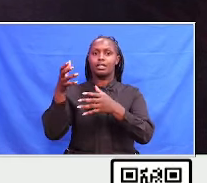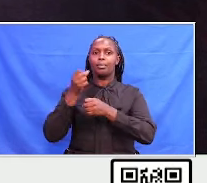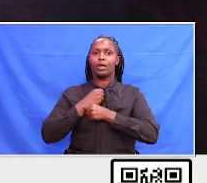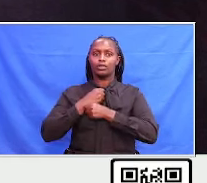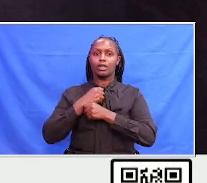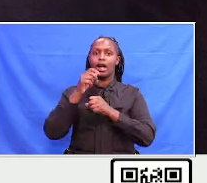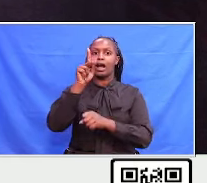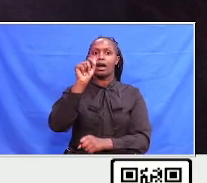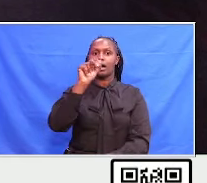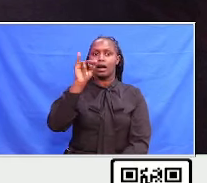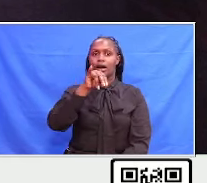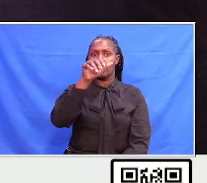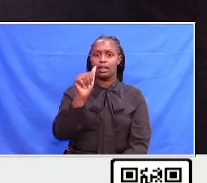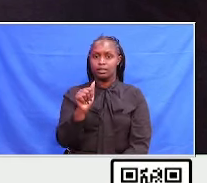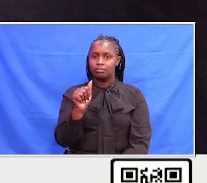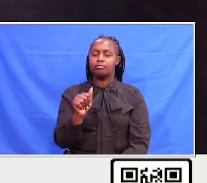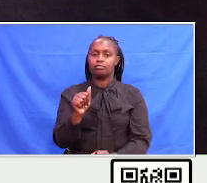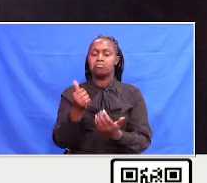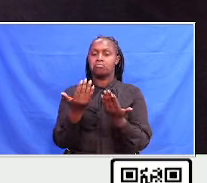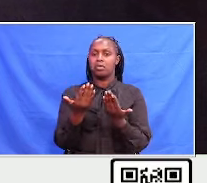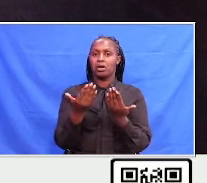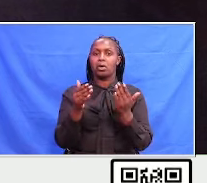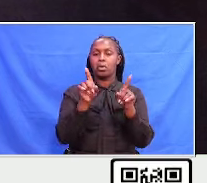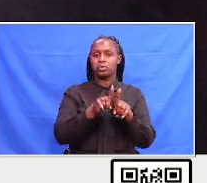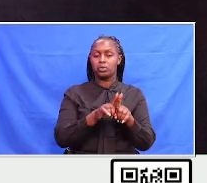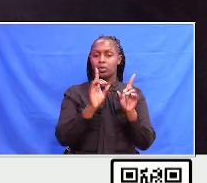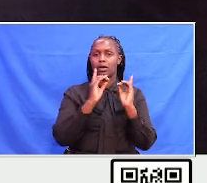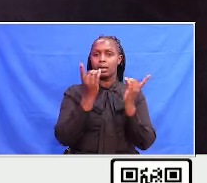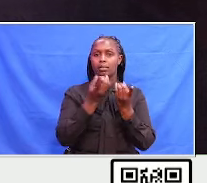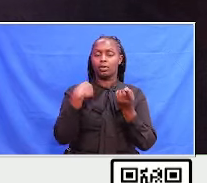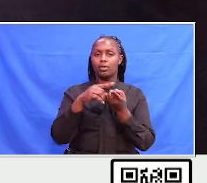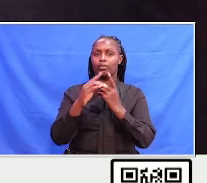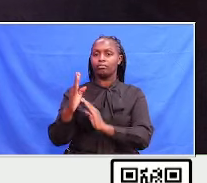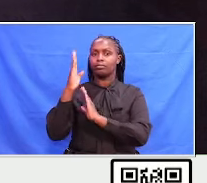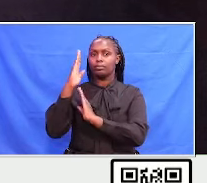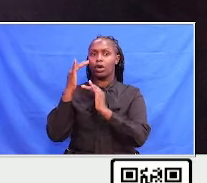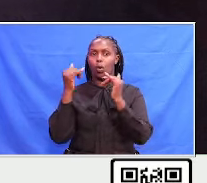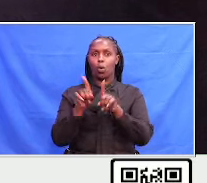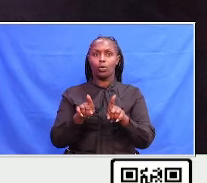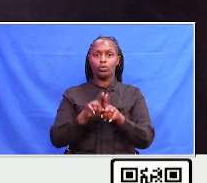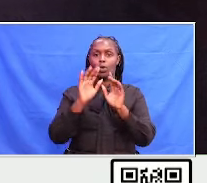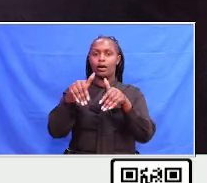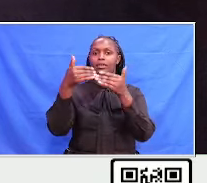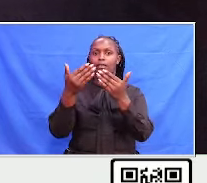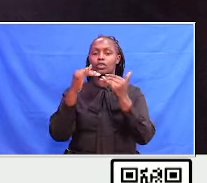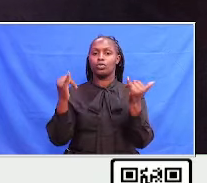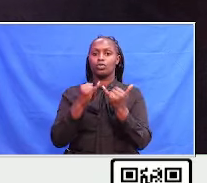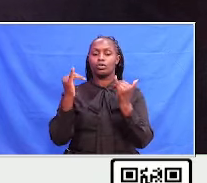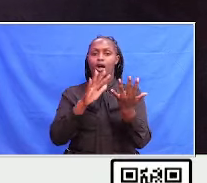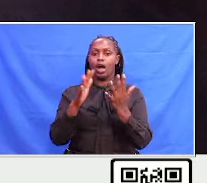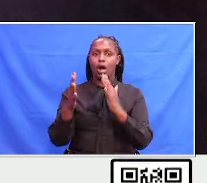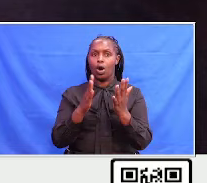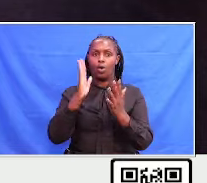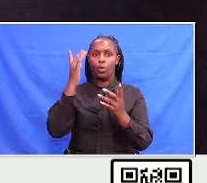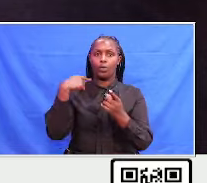ya bunge ya idara ya utawala na usalama, pia alitoa taarifa kuhusu hali ya utekaji nyara